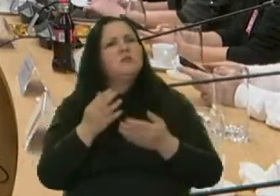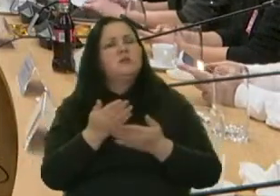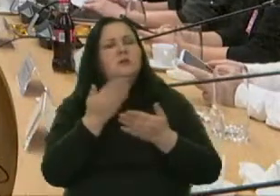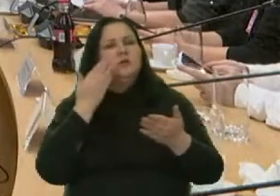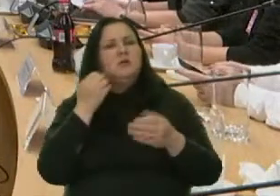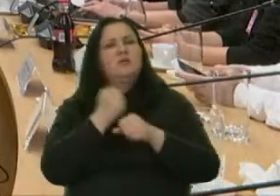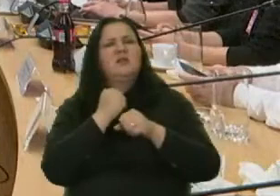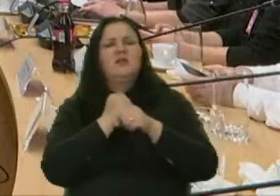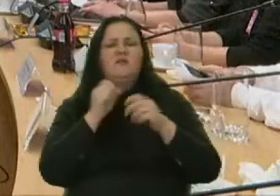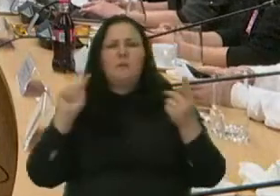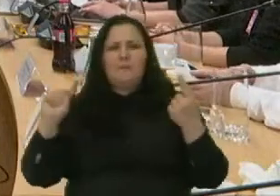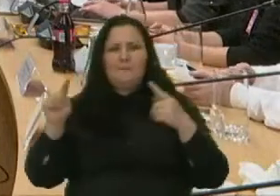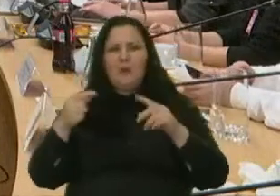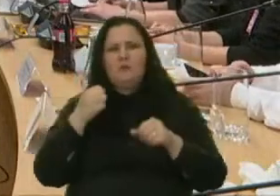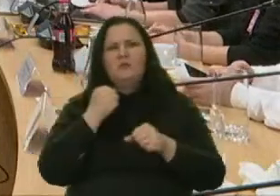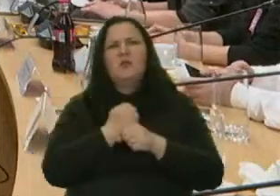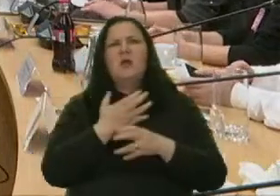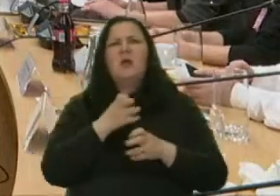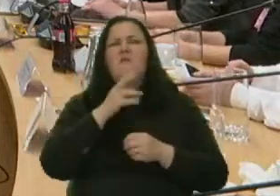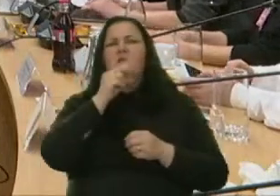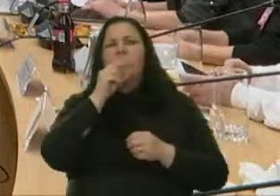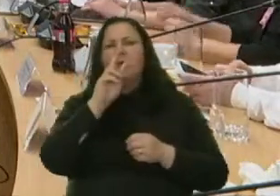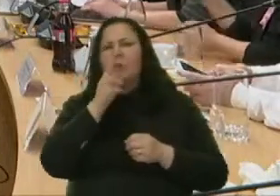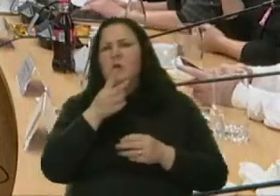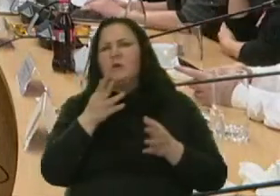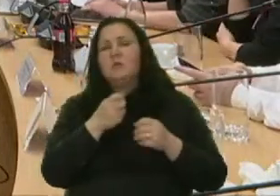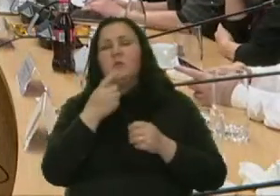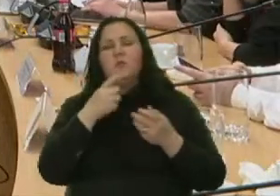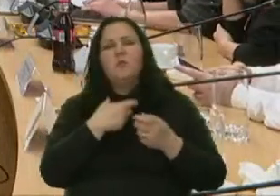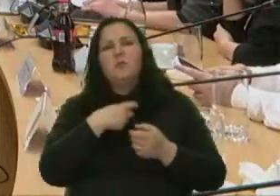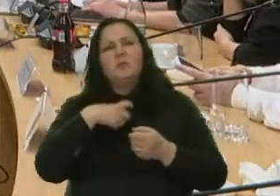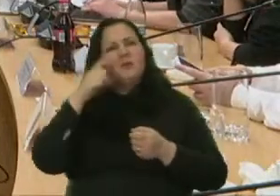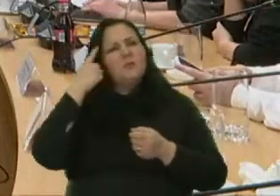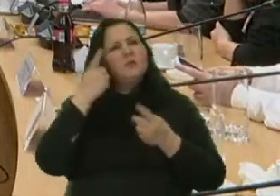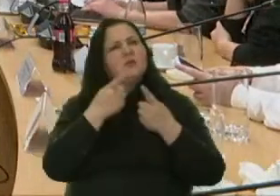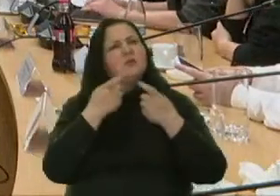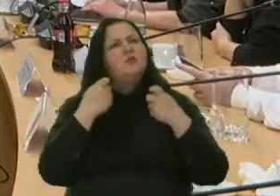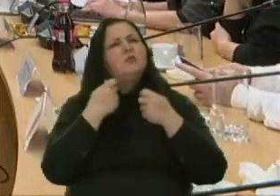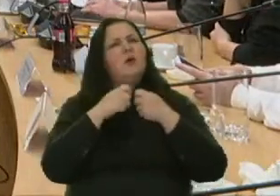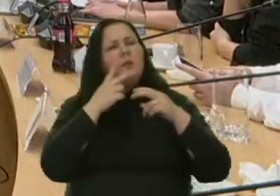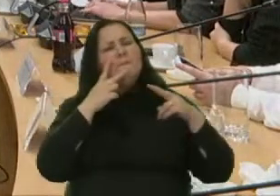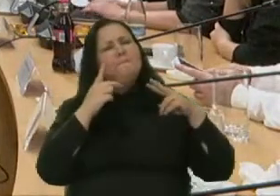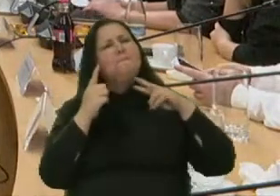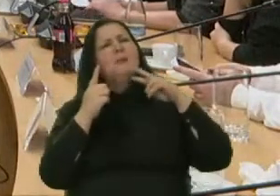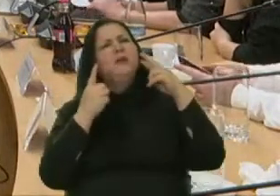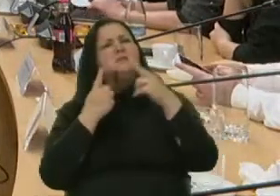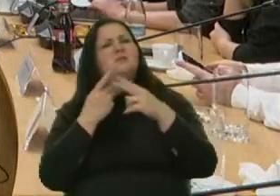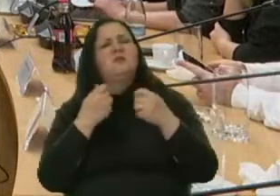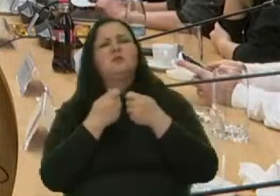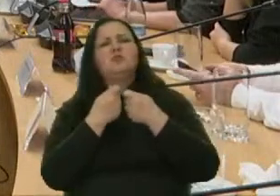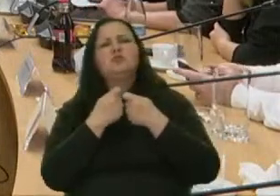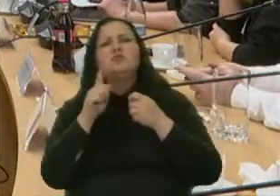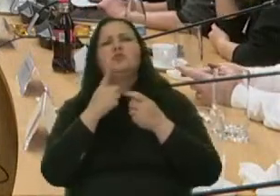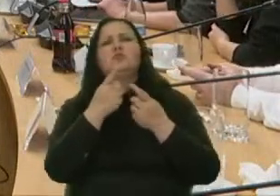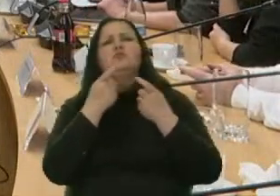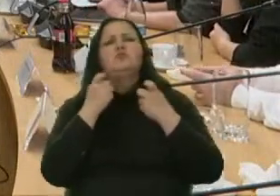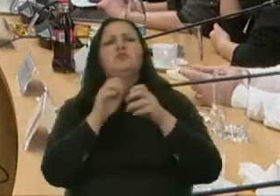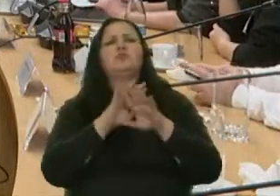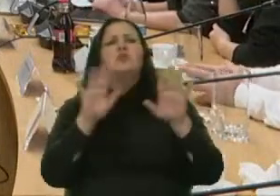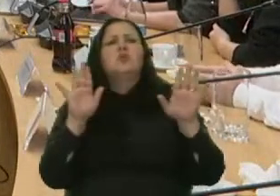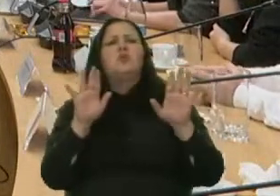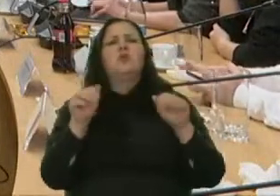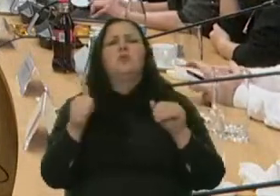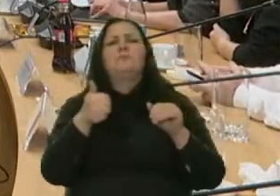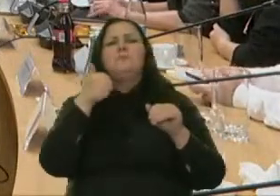a face politică înainte de a de a aclama niște lucruri putem să gândim din toată perspectiva și nu doar dintr o să